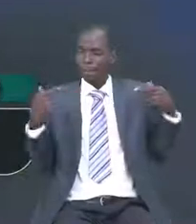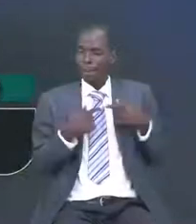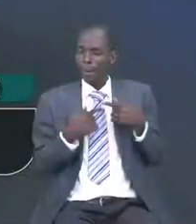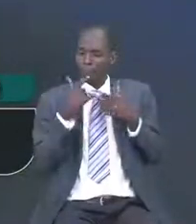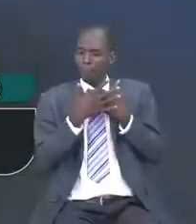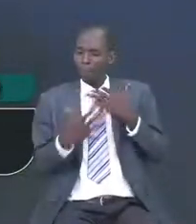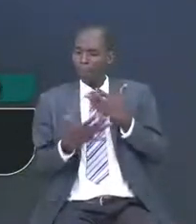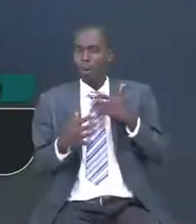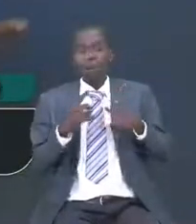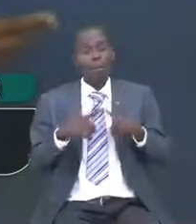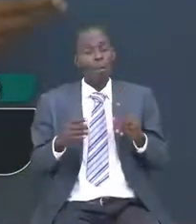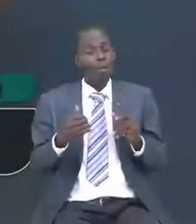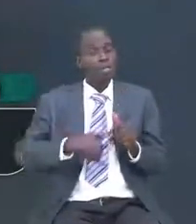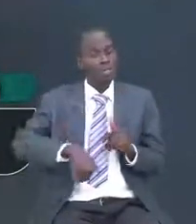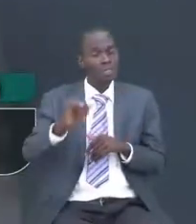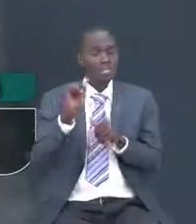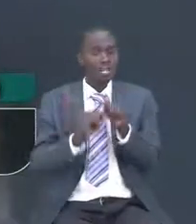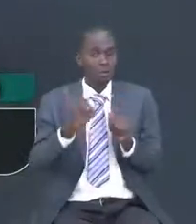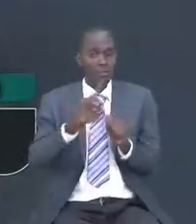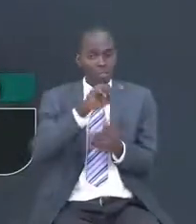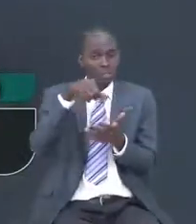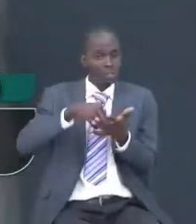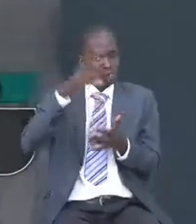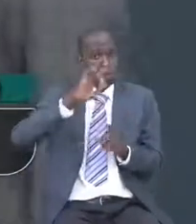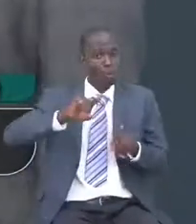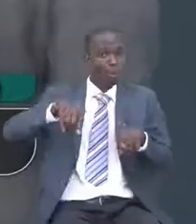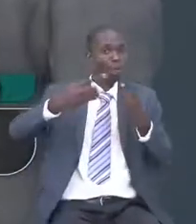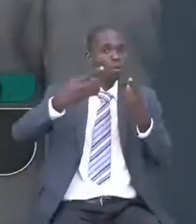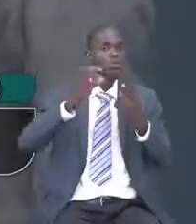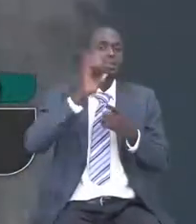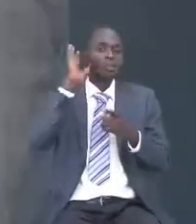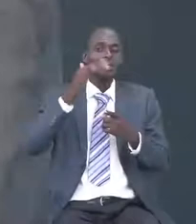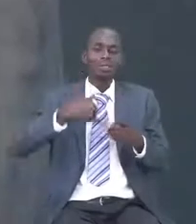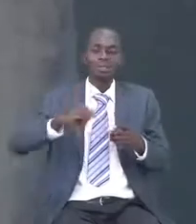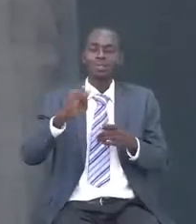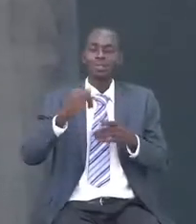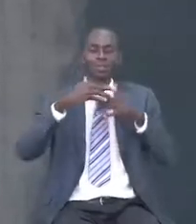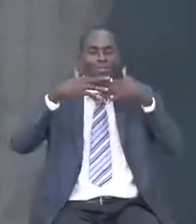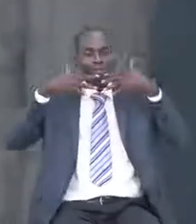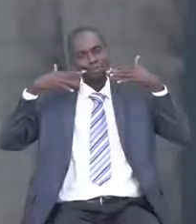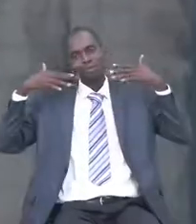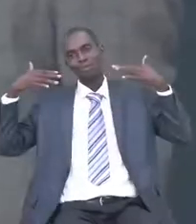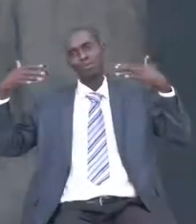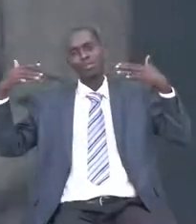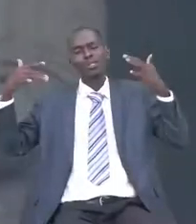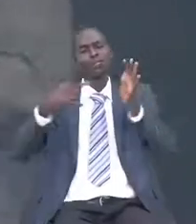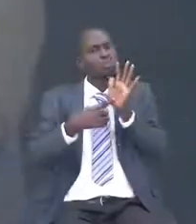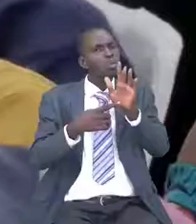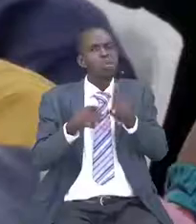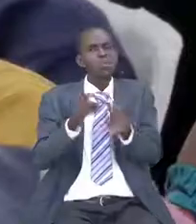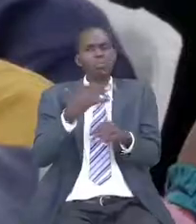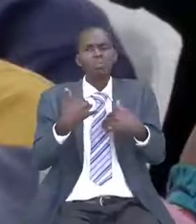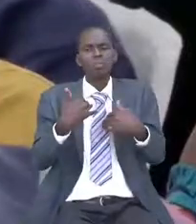allait, il portait sa croix avec sourire. Et malgré le saignement,